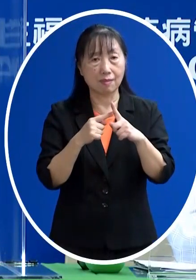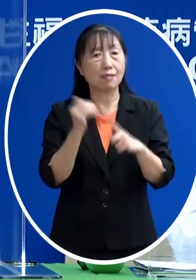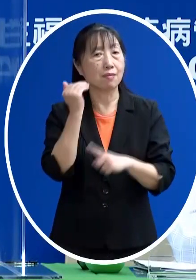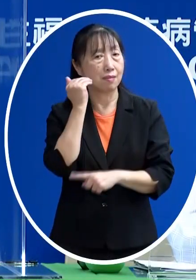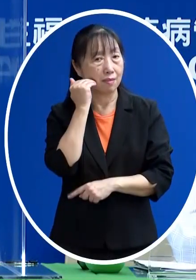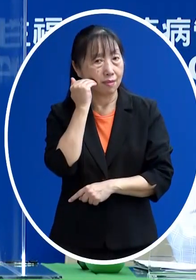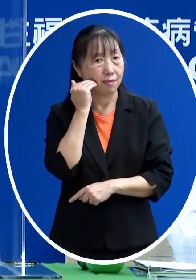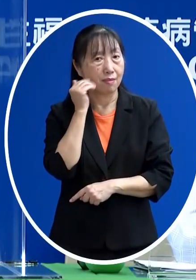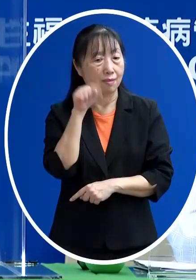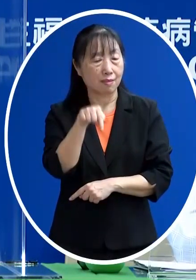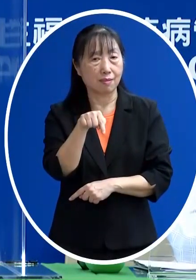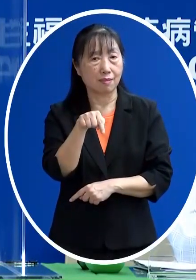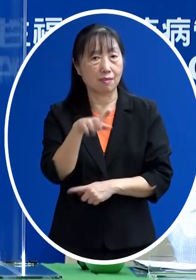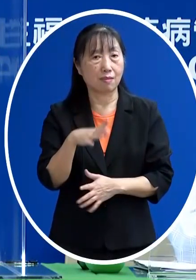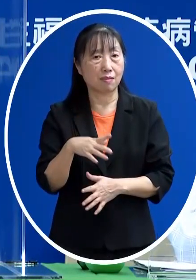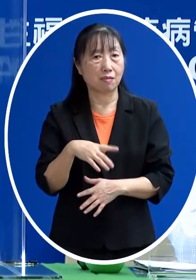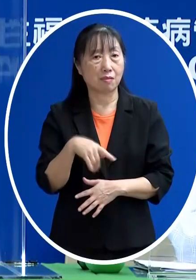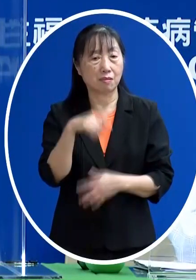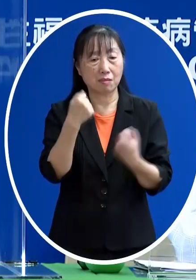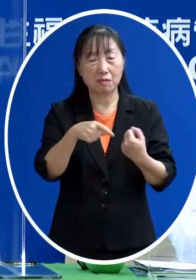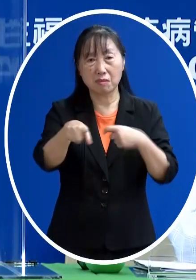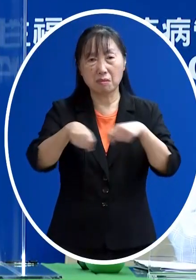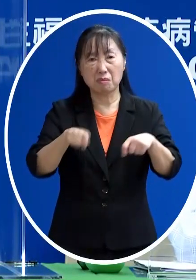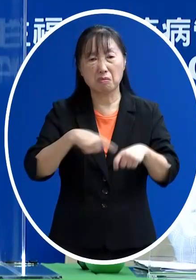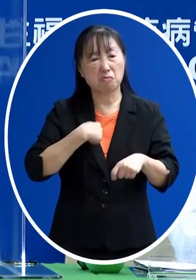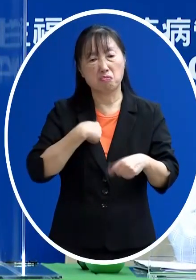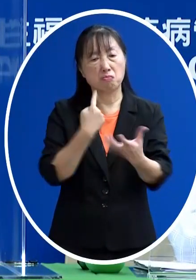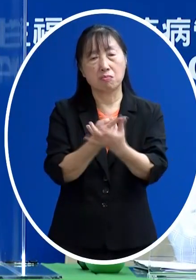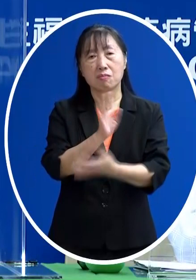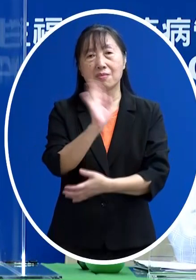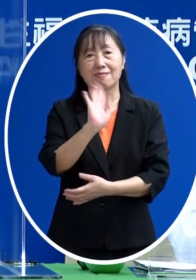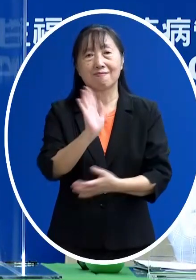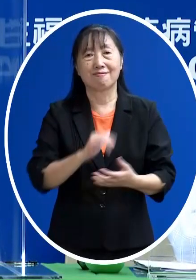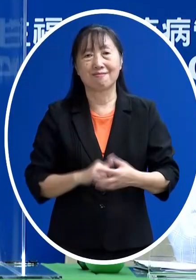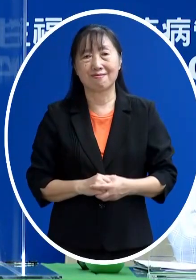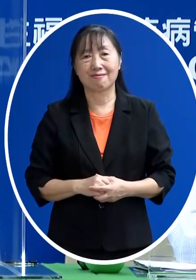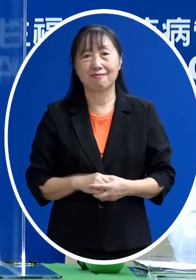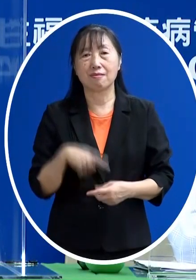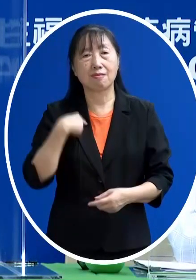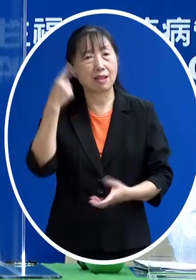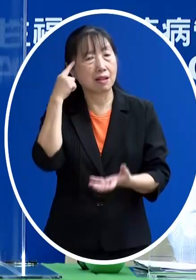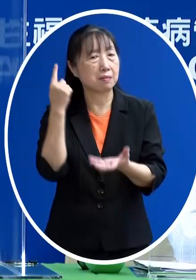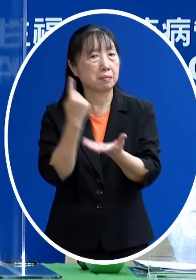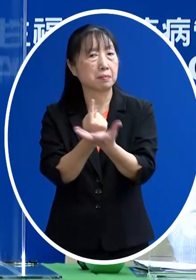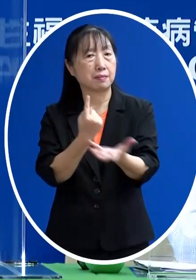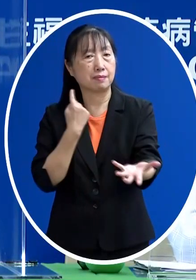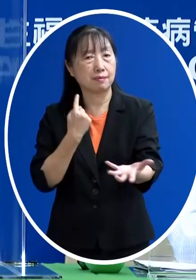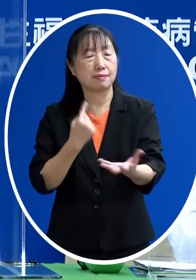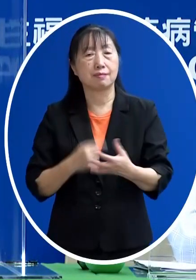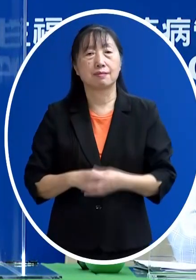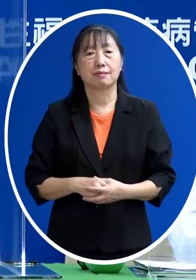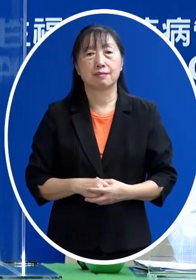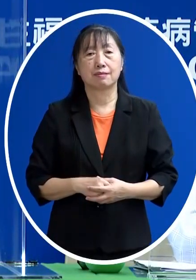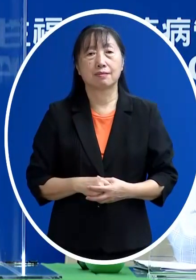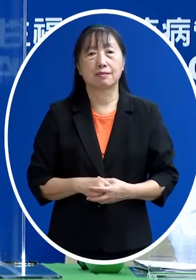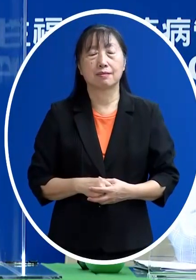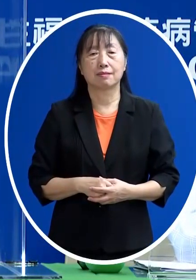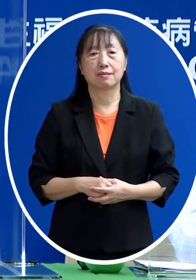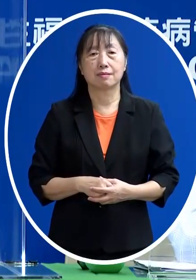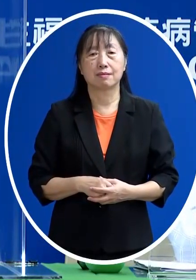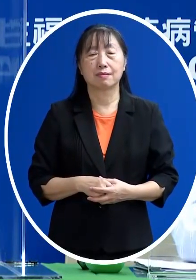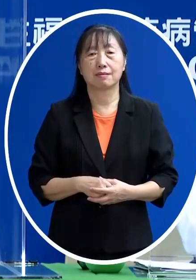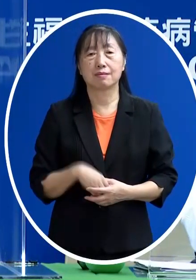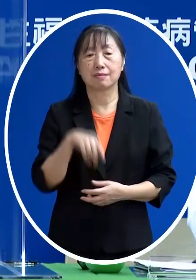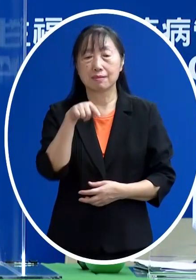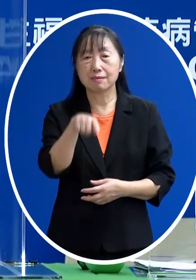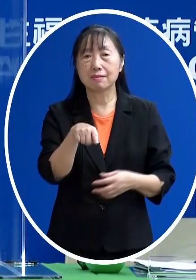果哈觉得说不想在这个计划里面，好，那就说要退出本计划，好，那但他不，